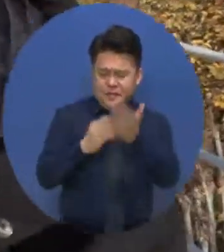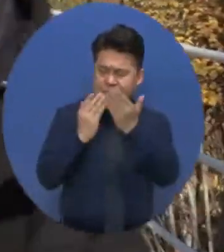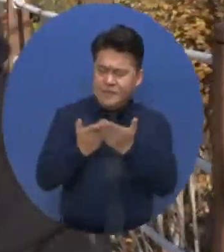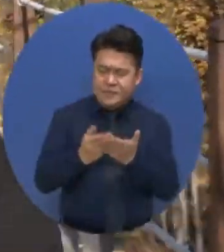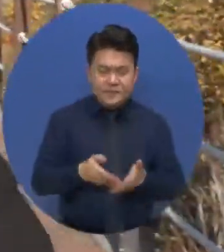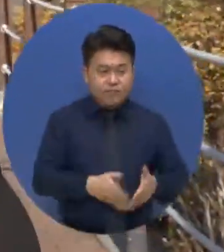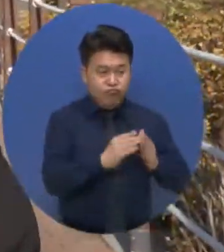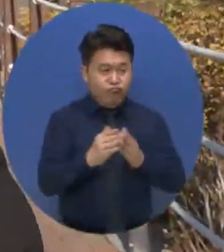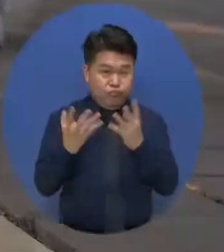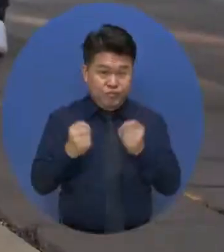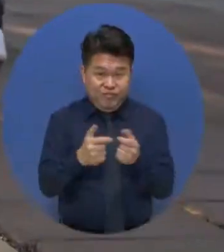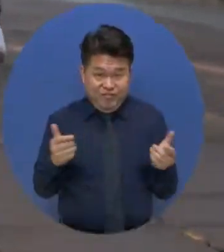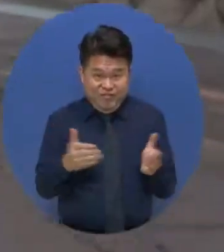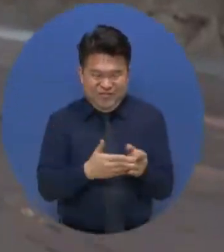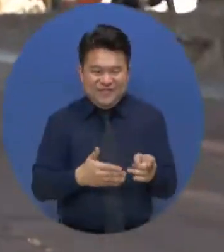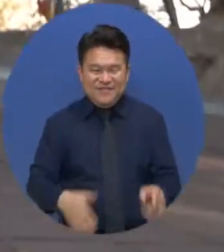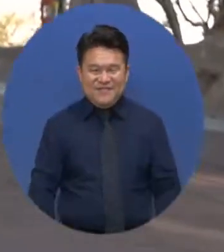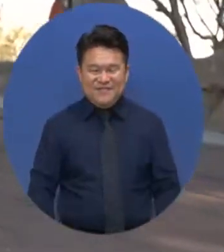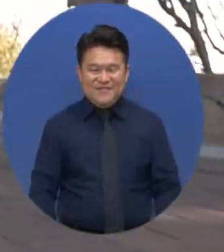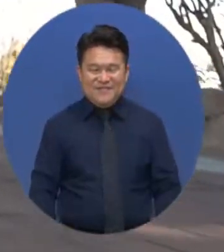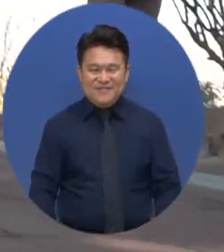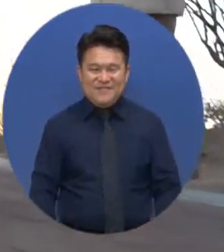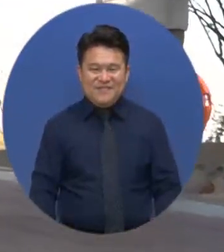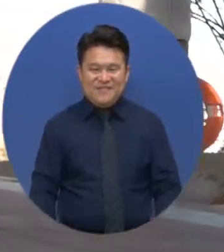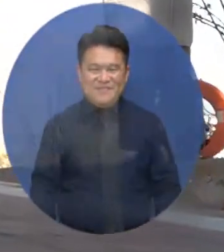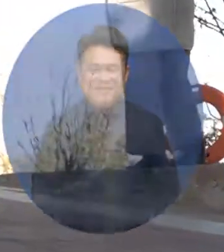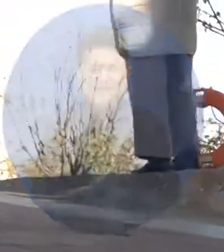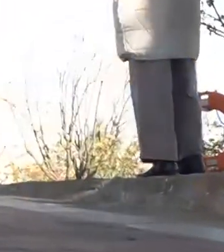진짜 설치가 됐어요.